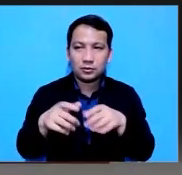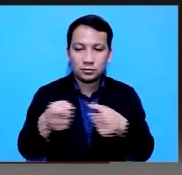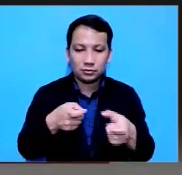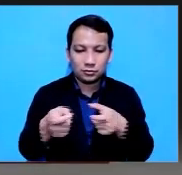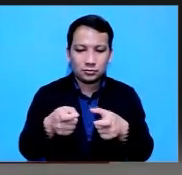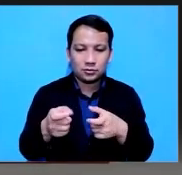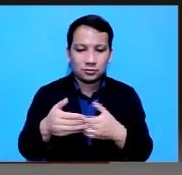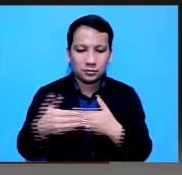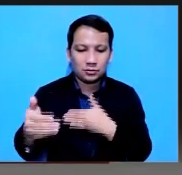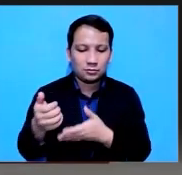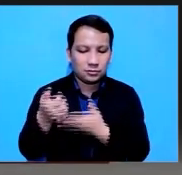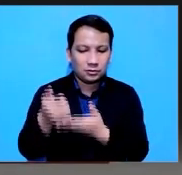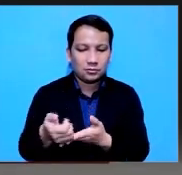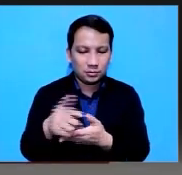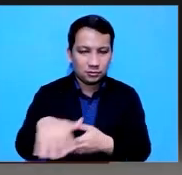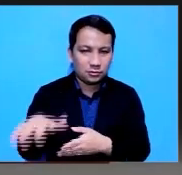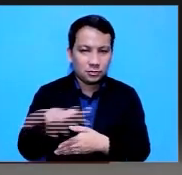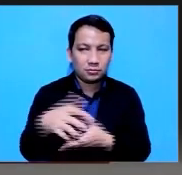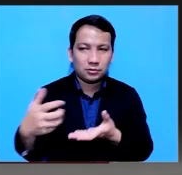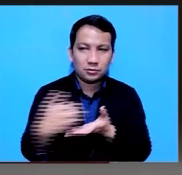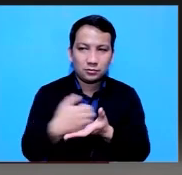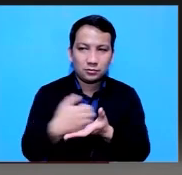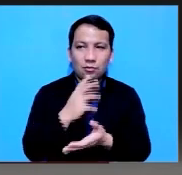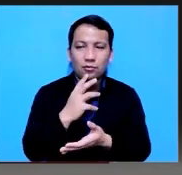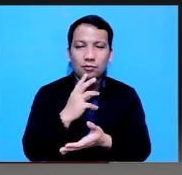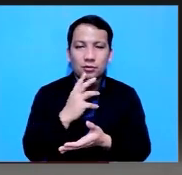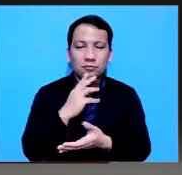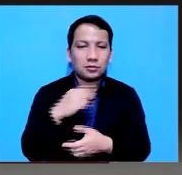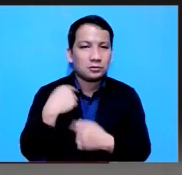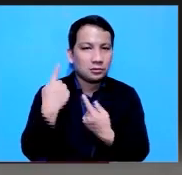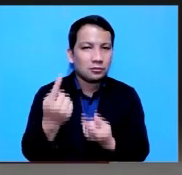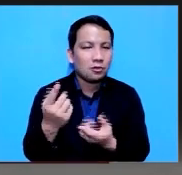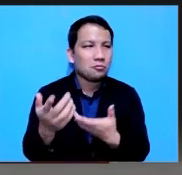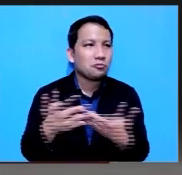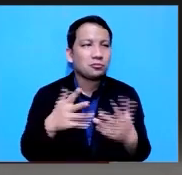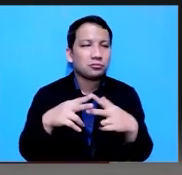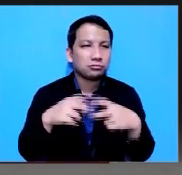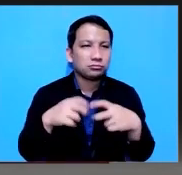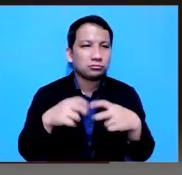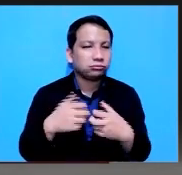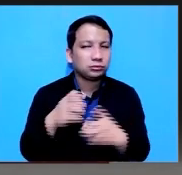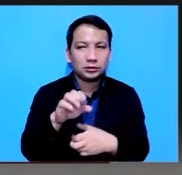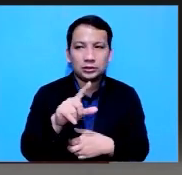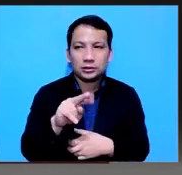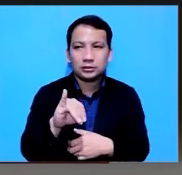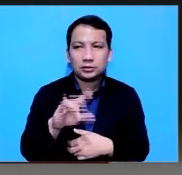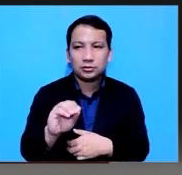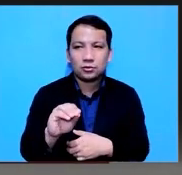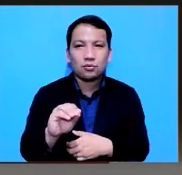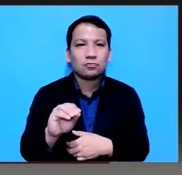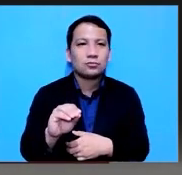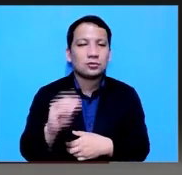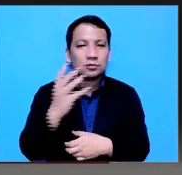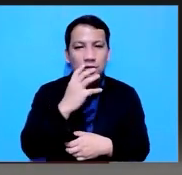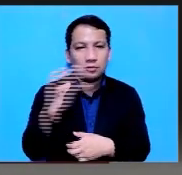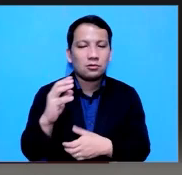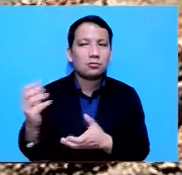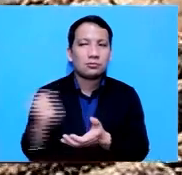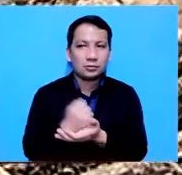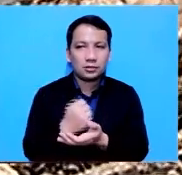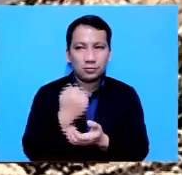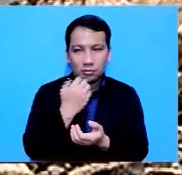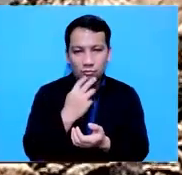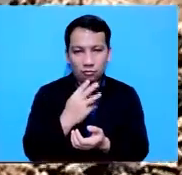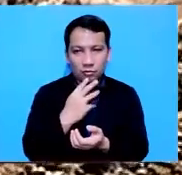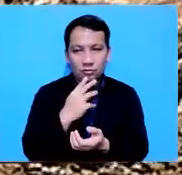ito sa pagkolekta ng tubig para kahit na dumating na ang El Nino, ay meron tayong pagkukuhanan ng tubig.